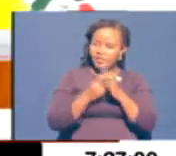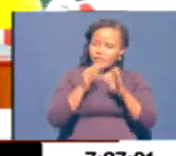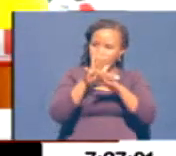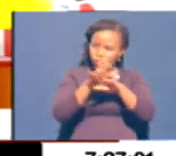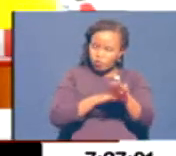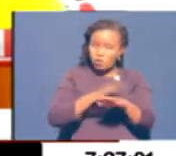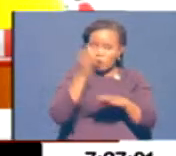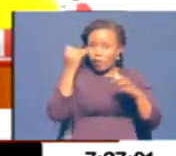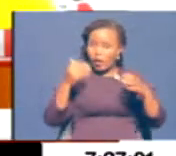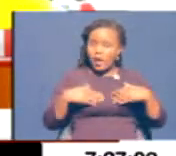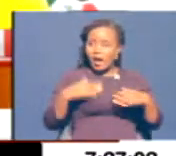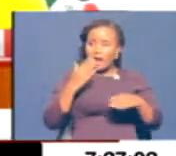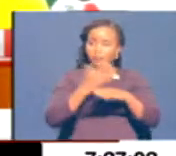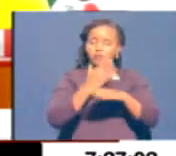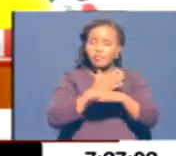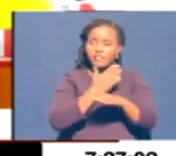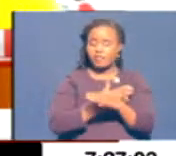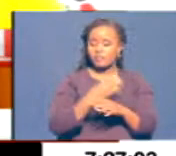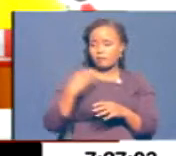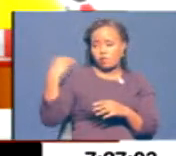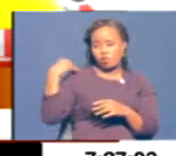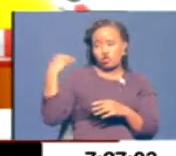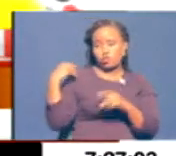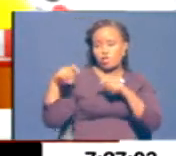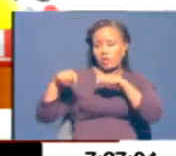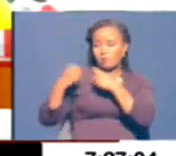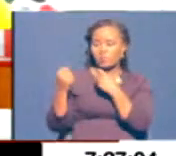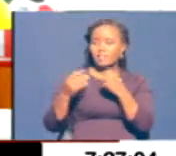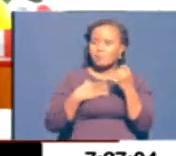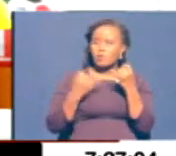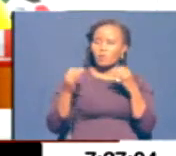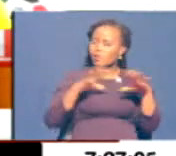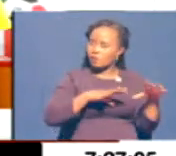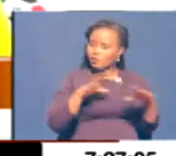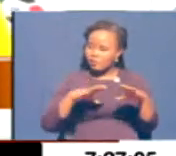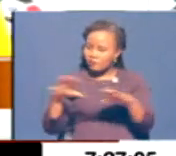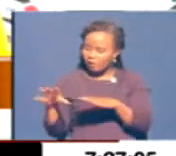Achilles, broken shoulder, so niko na struggle na injuries, but